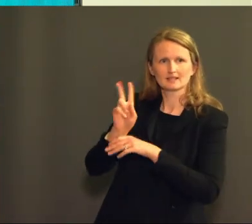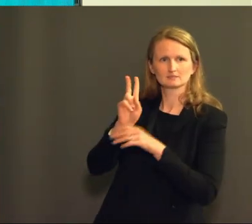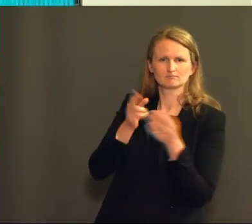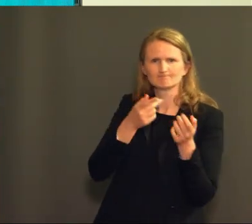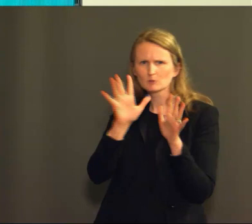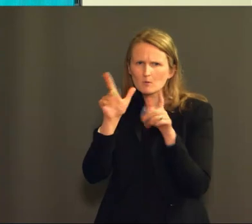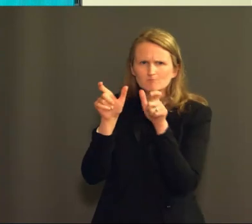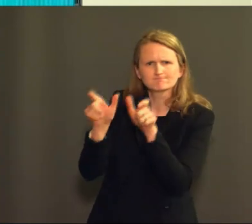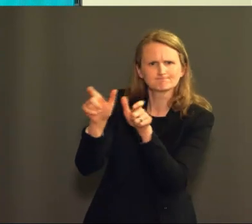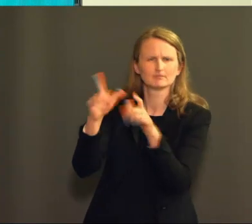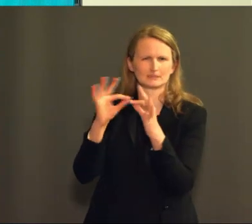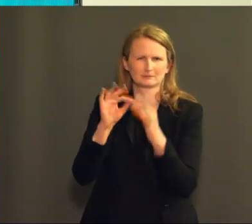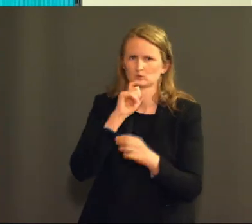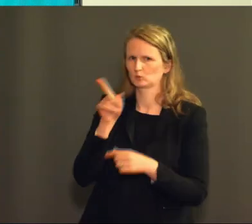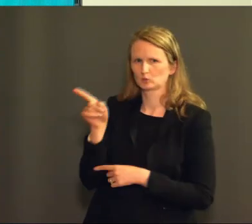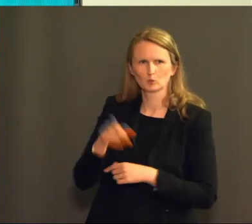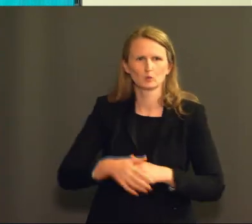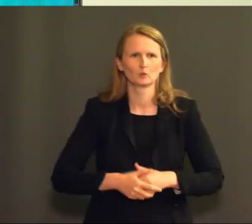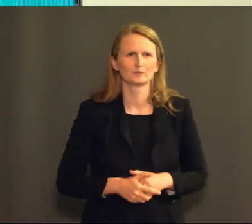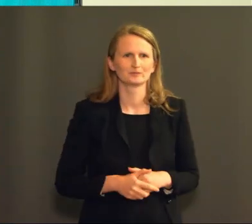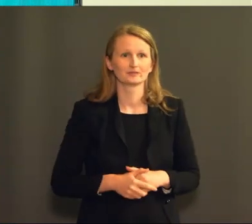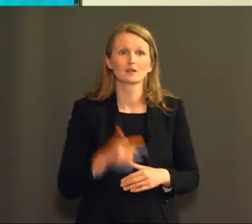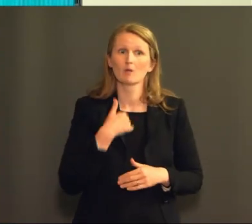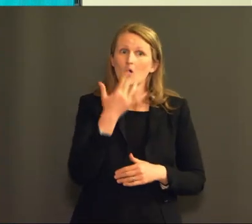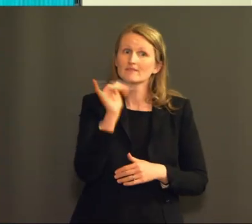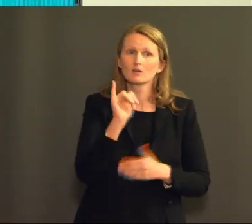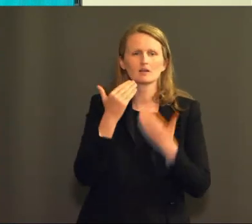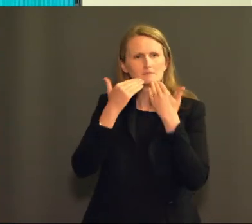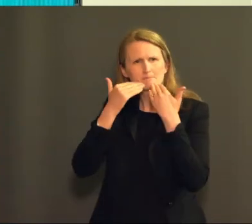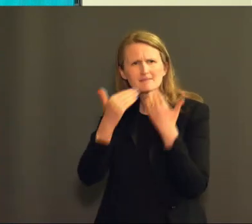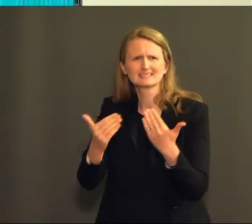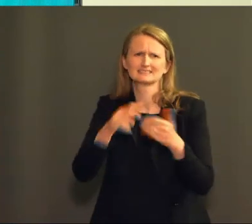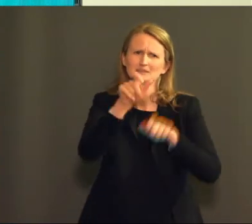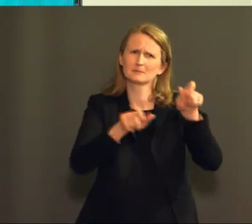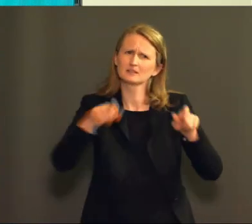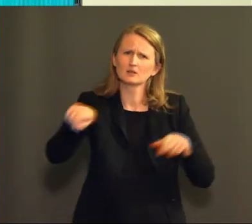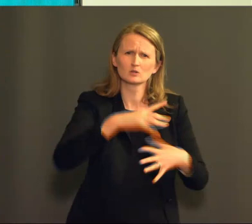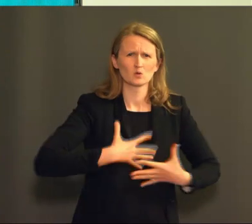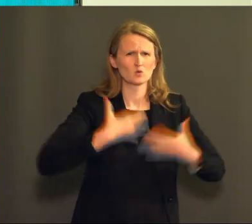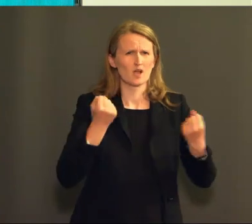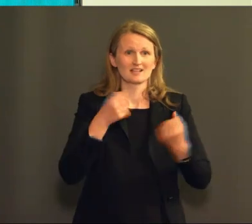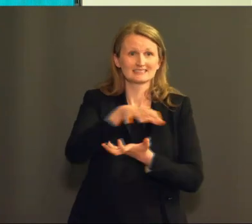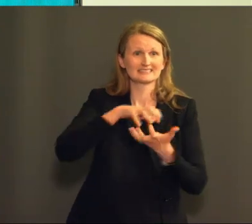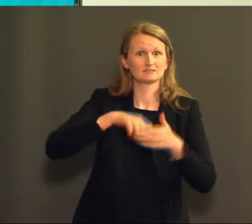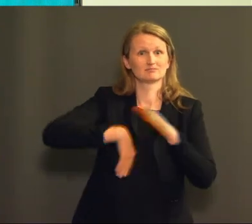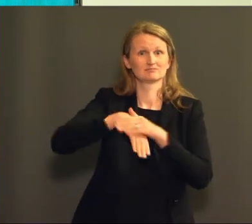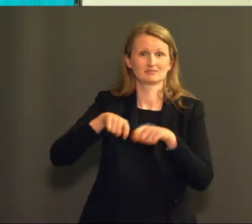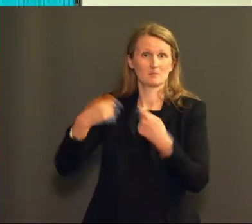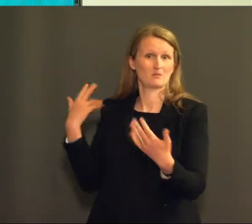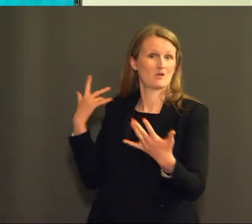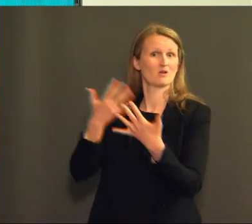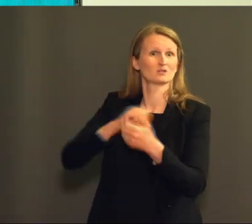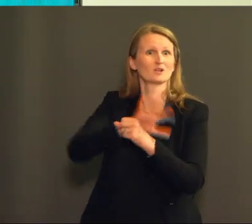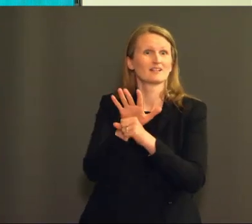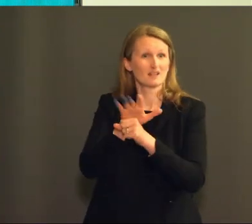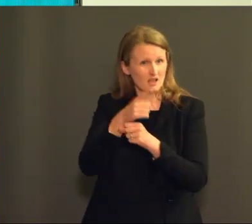efforts importants qui ont été faits depuis le début de la crise afin de garantir un lieu de travail plus sûr.